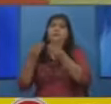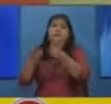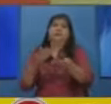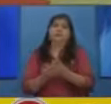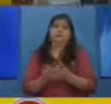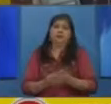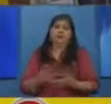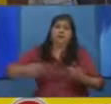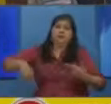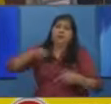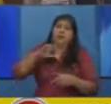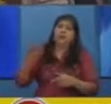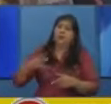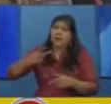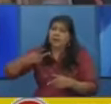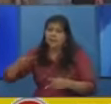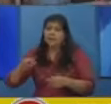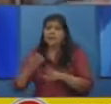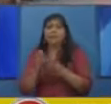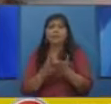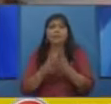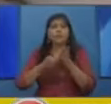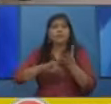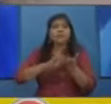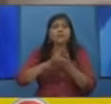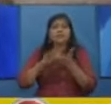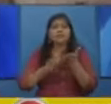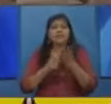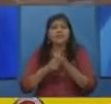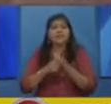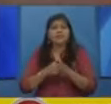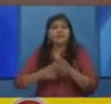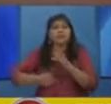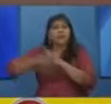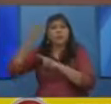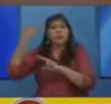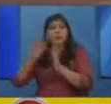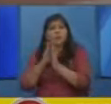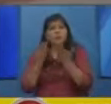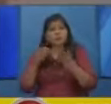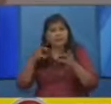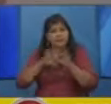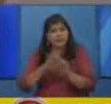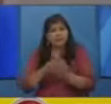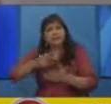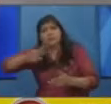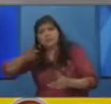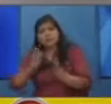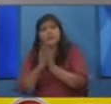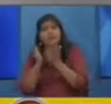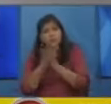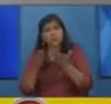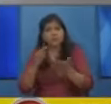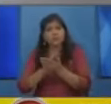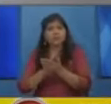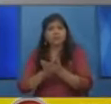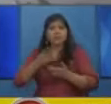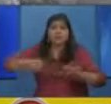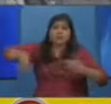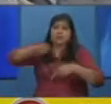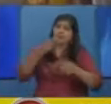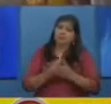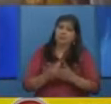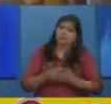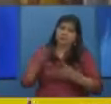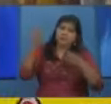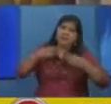है। ये इनोवेटिव प्रोजेक्ट है जो साहित्यिक पुस्तकों के साथ ही दूसरी किताबें निशुल्क उपलब्ध